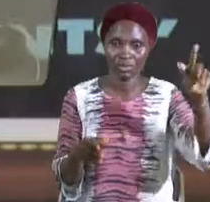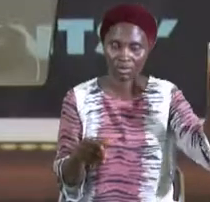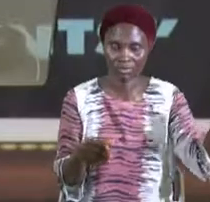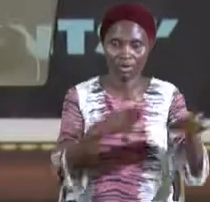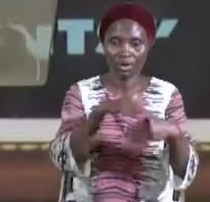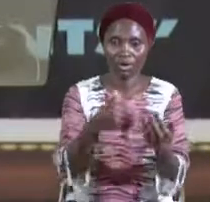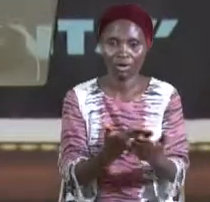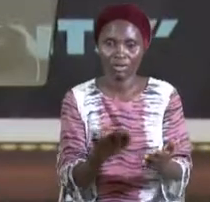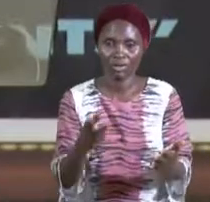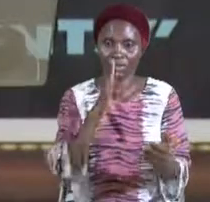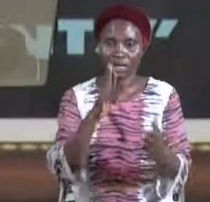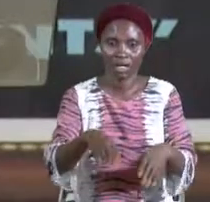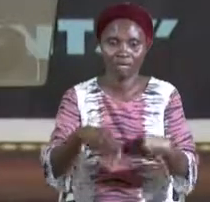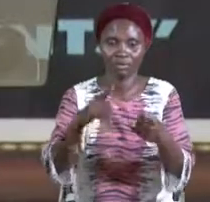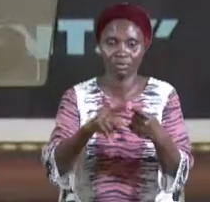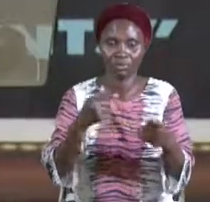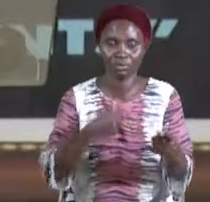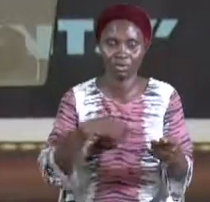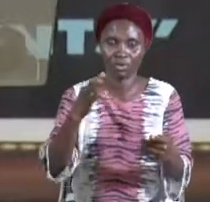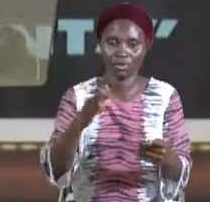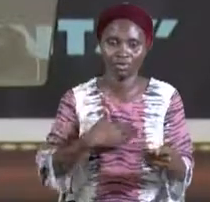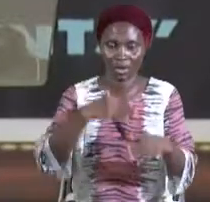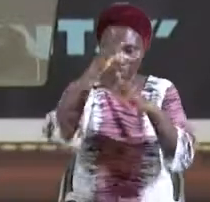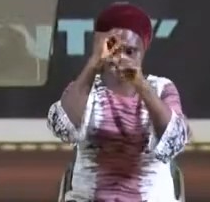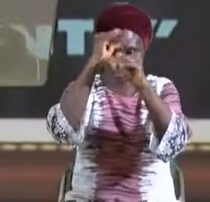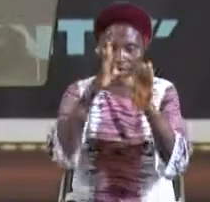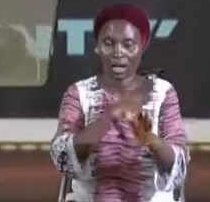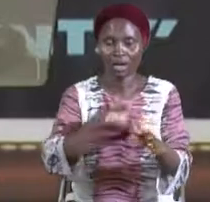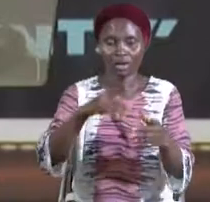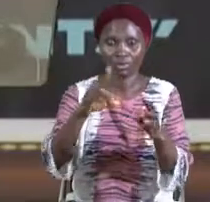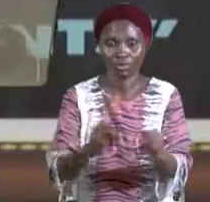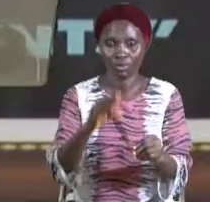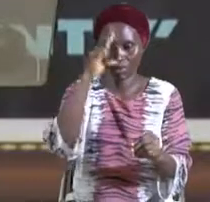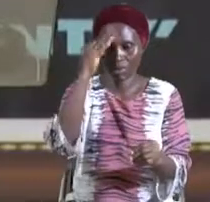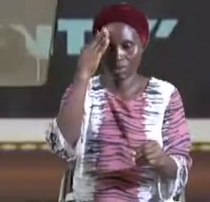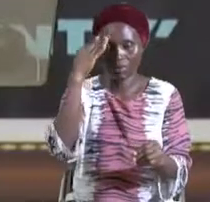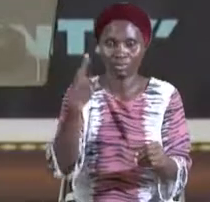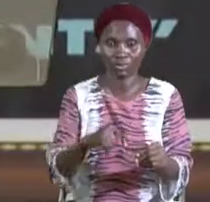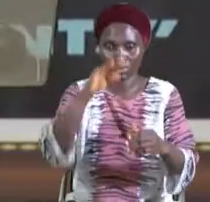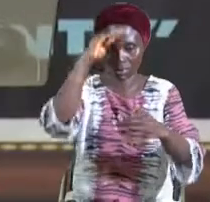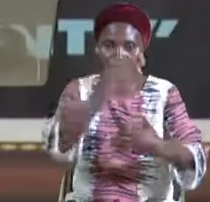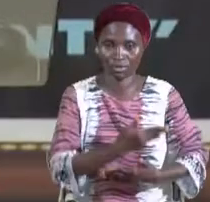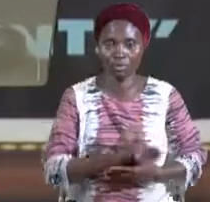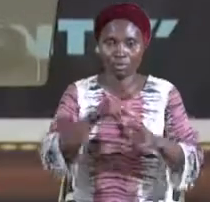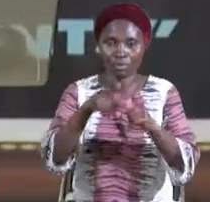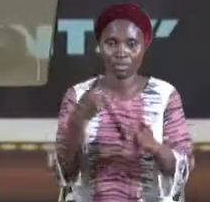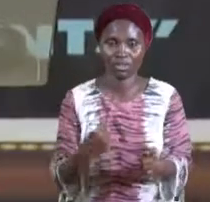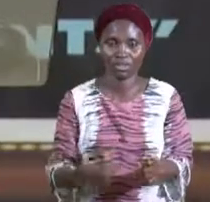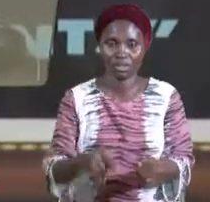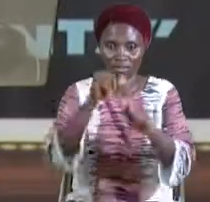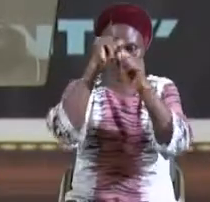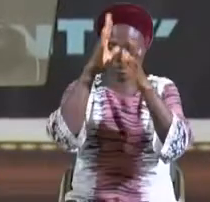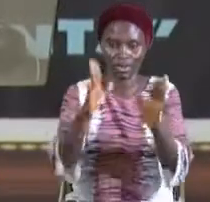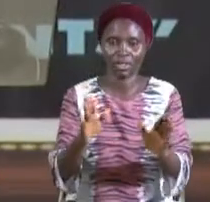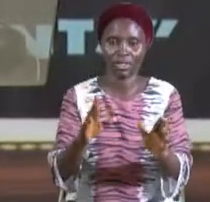et personne ne connaît le Fils. Personne ne connaît le Fils, si ce n'est le Père. Personne non plus